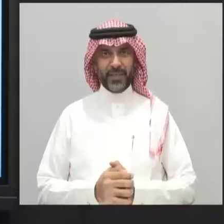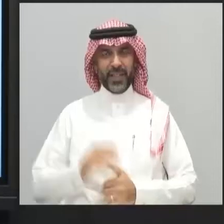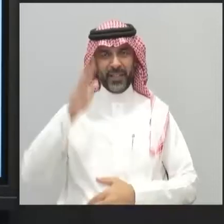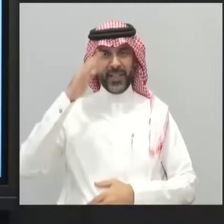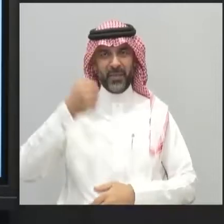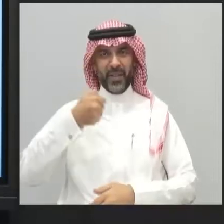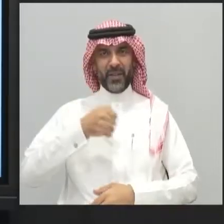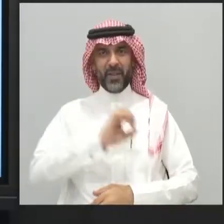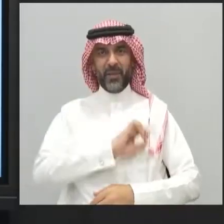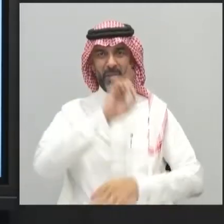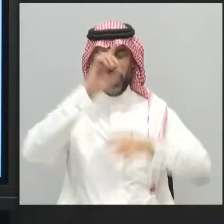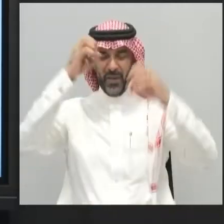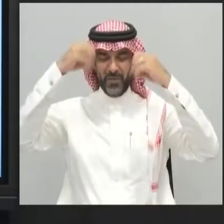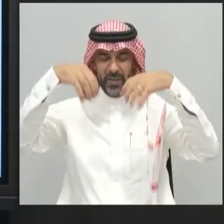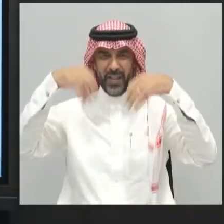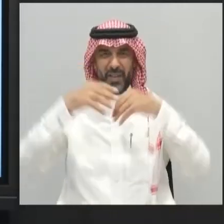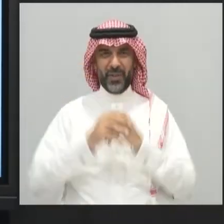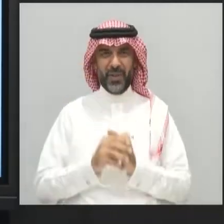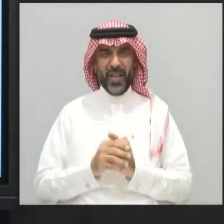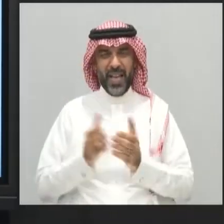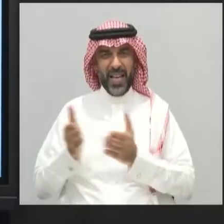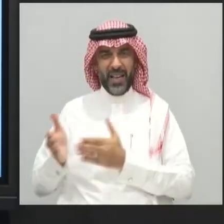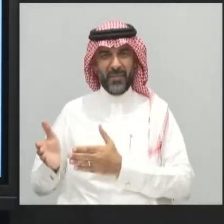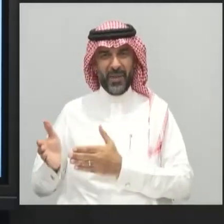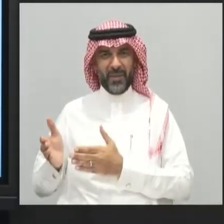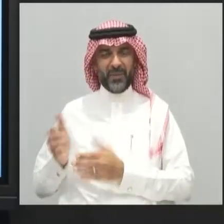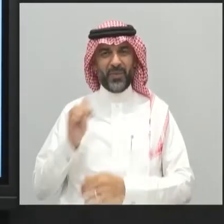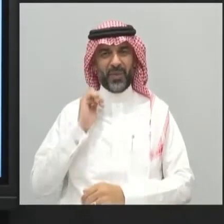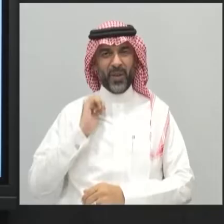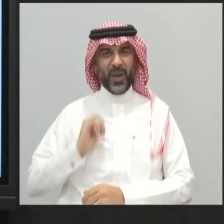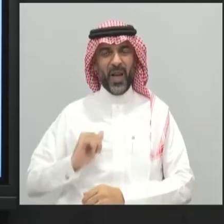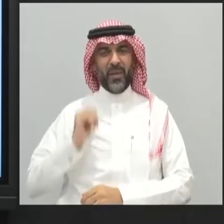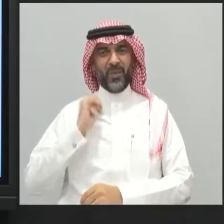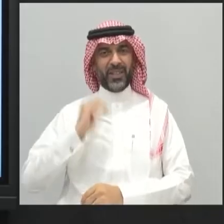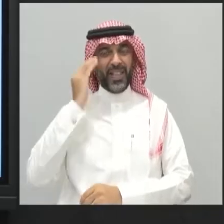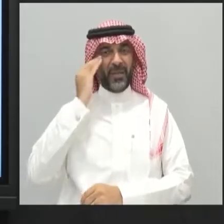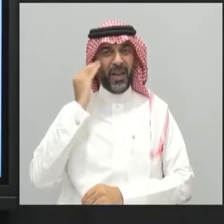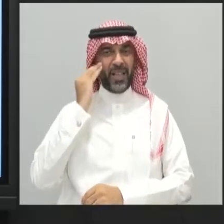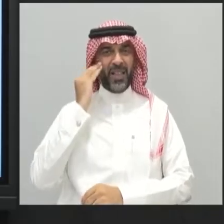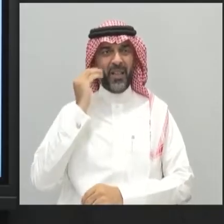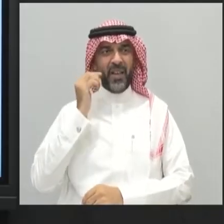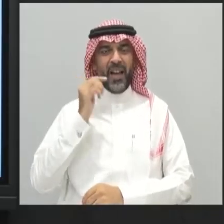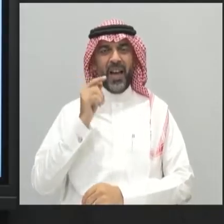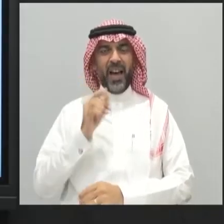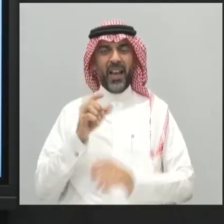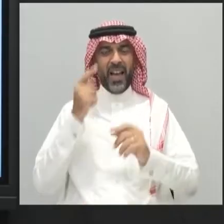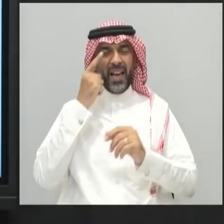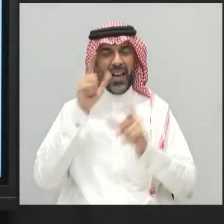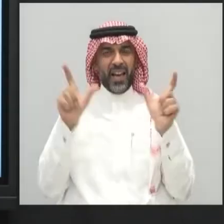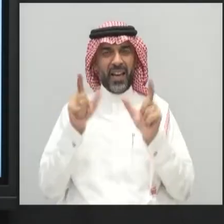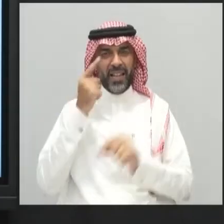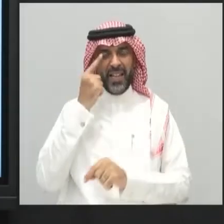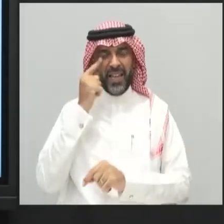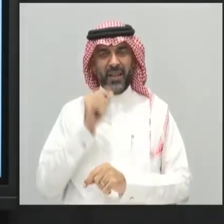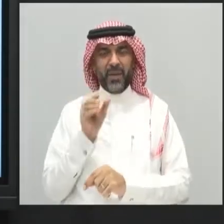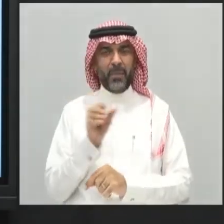السلام عليكم ورحمه الله وبركاته اهلا وسهلا بكم اعزائنا الطلاب والطالبات على قناه عين في